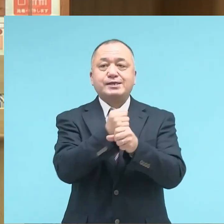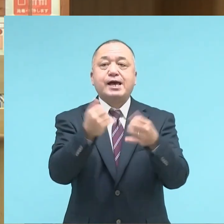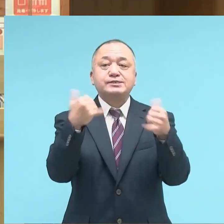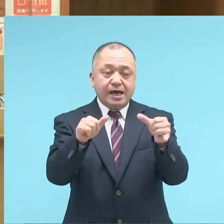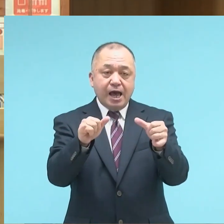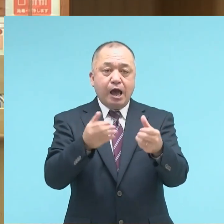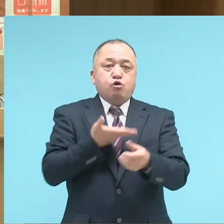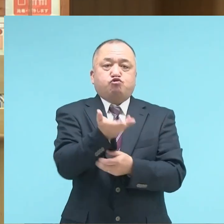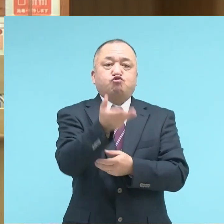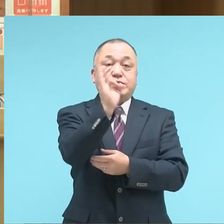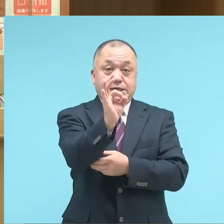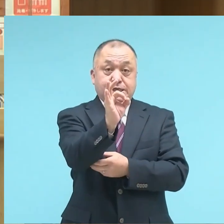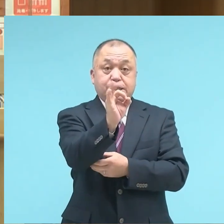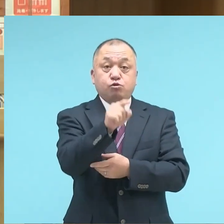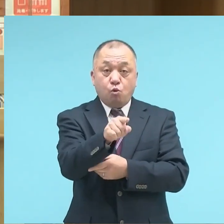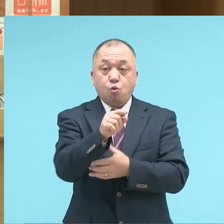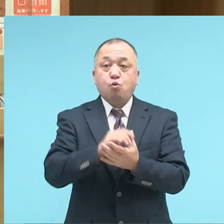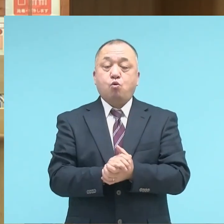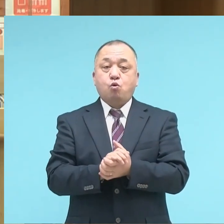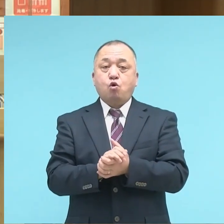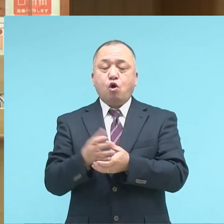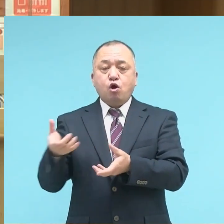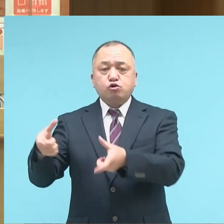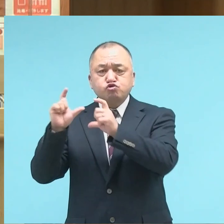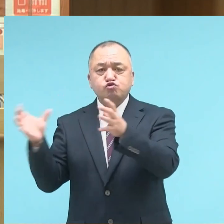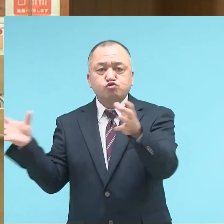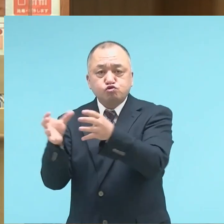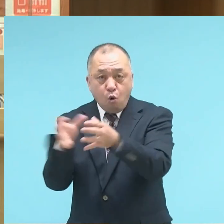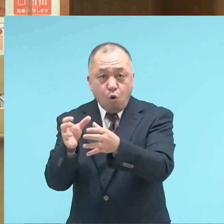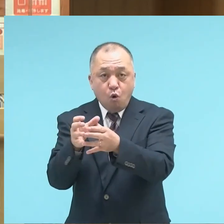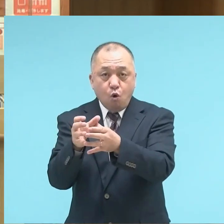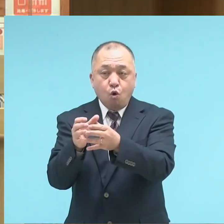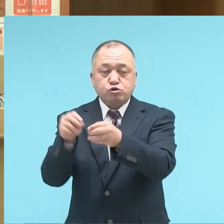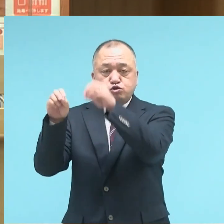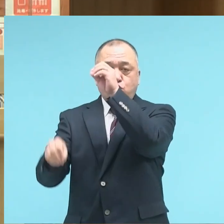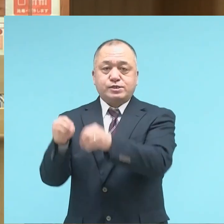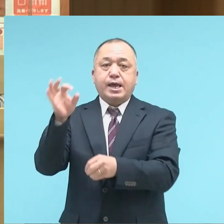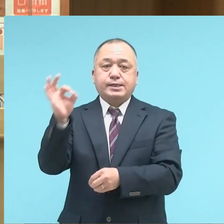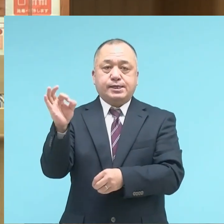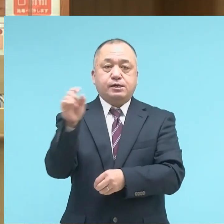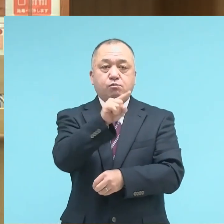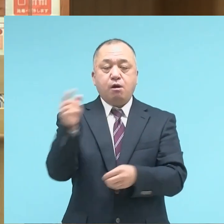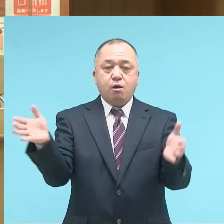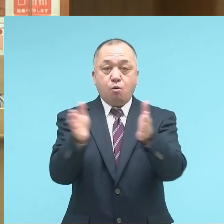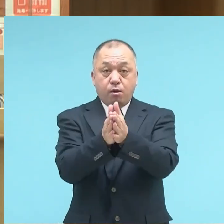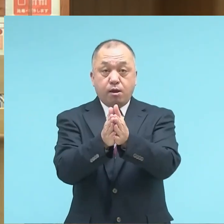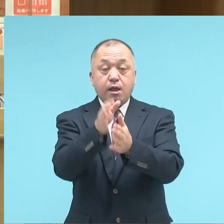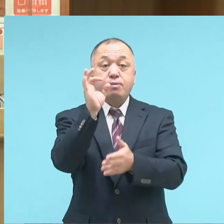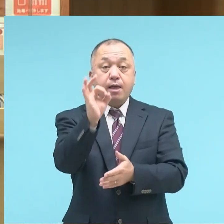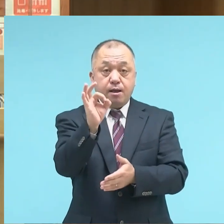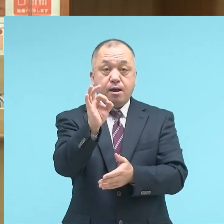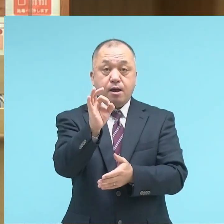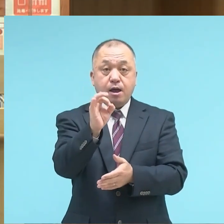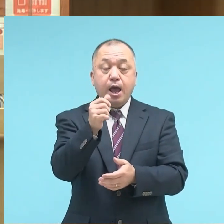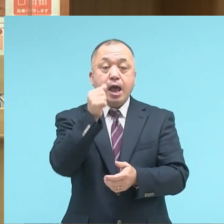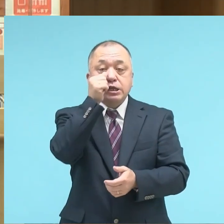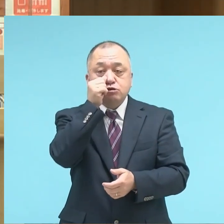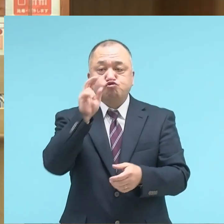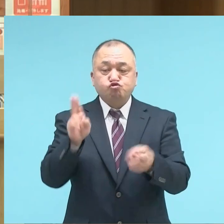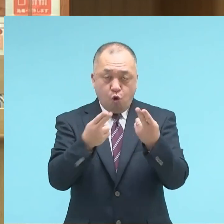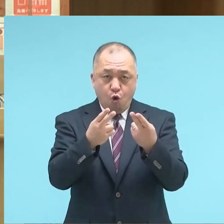と収葬輸入調整金の合計単価、肉用子牛生産